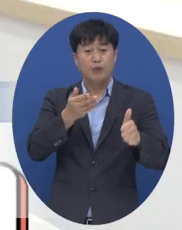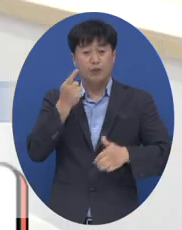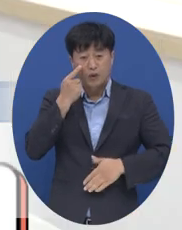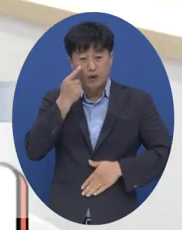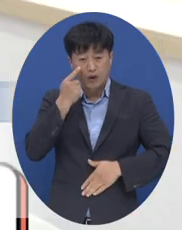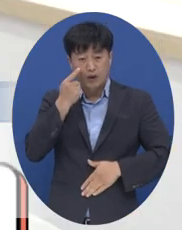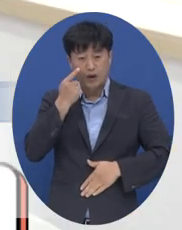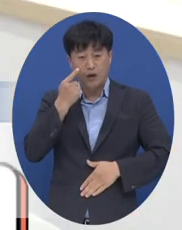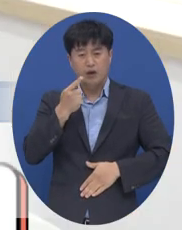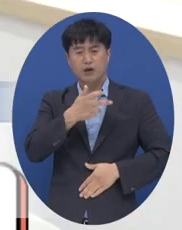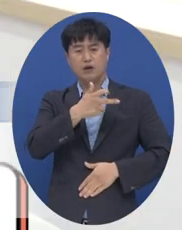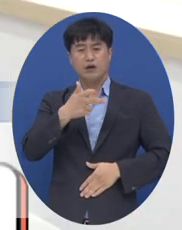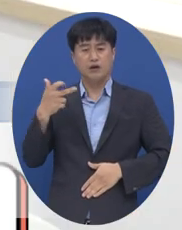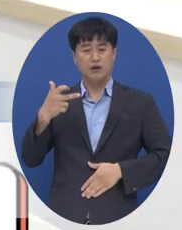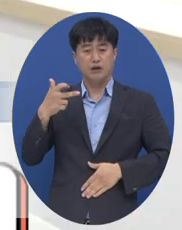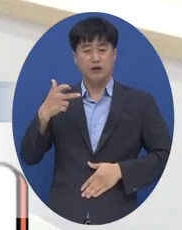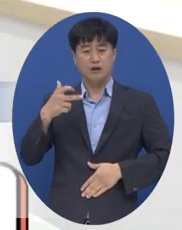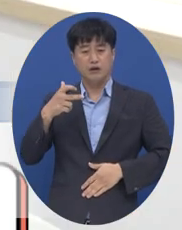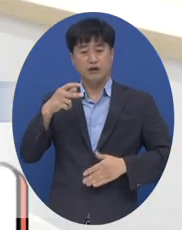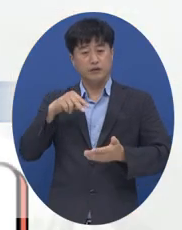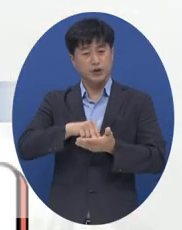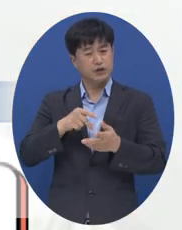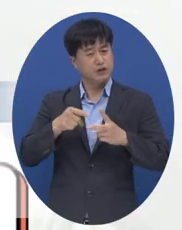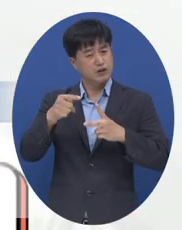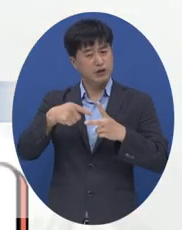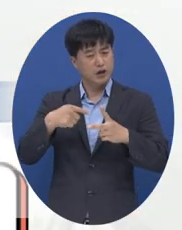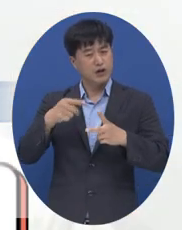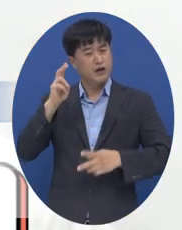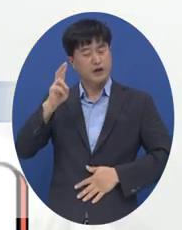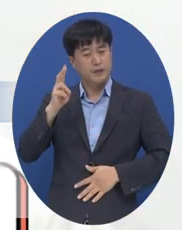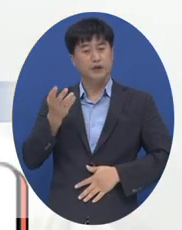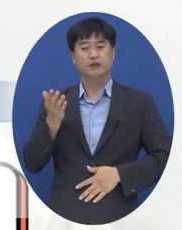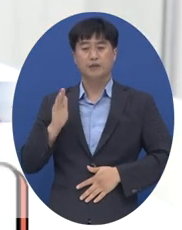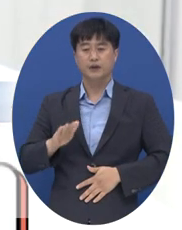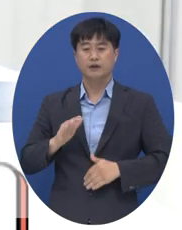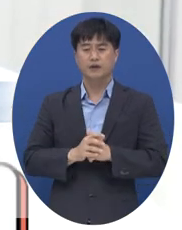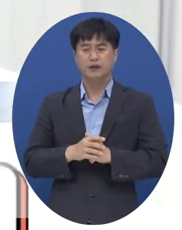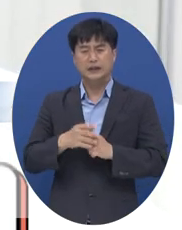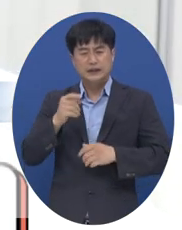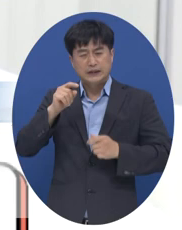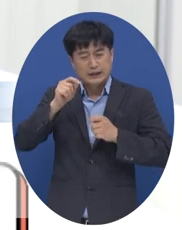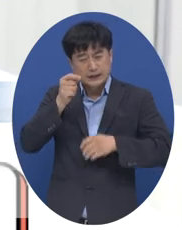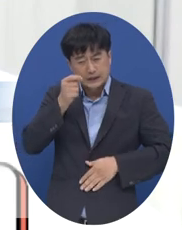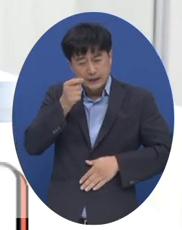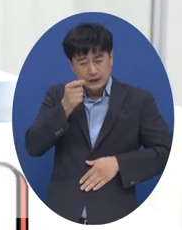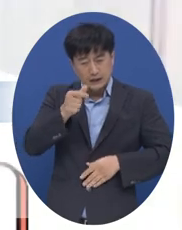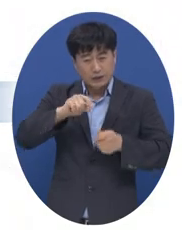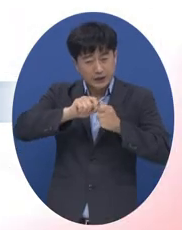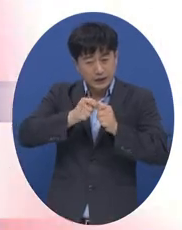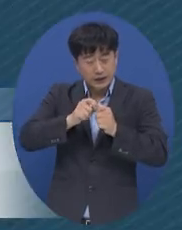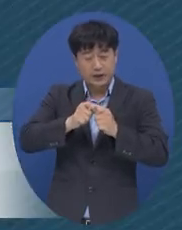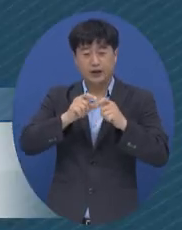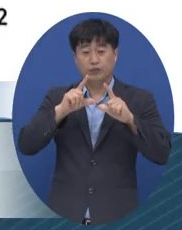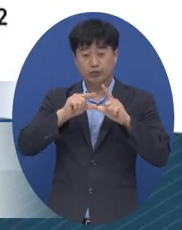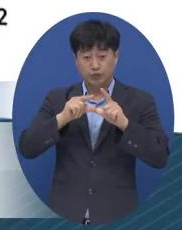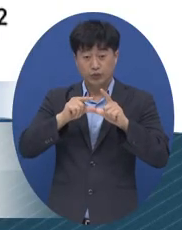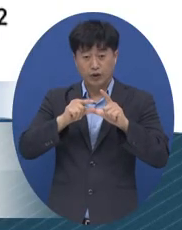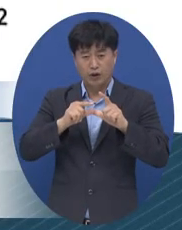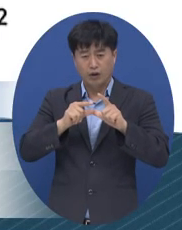보니까 큰 틀에서는 이해하실 수 모르겠지만 좀 미세하고 세세한 부분에